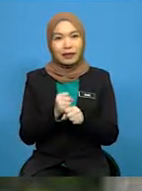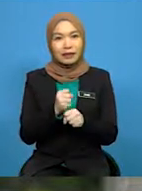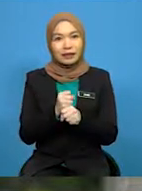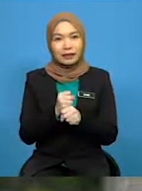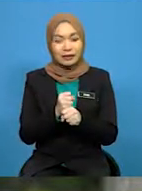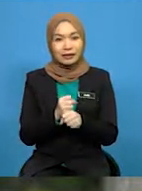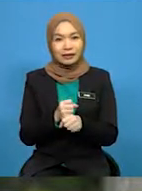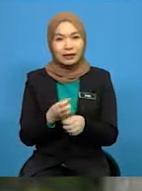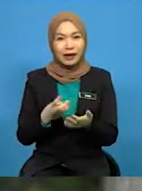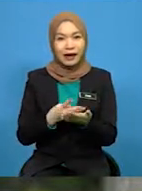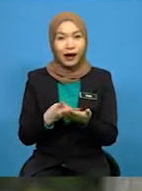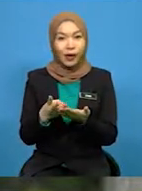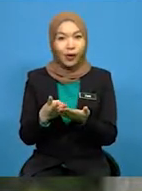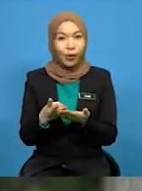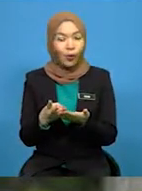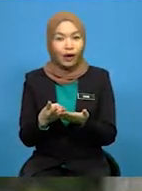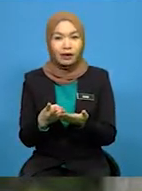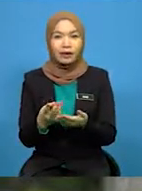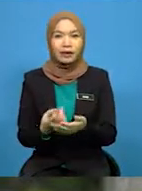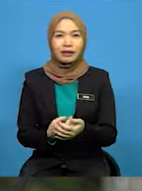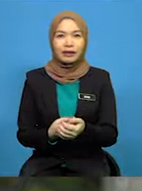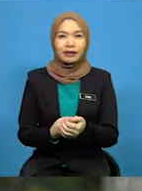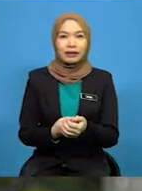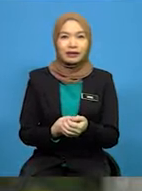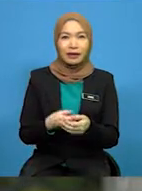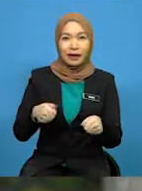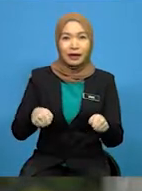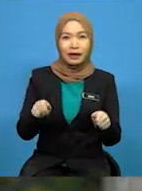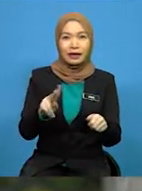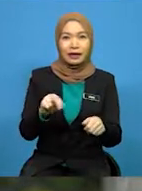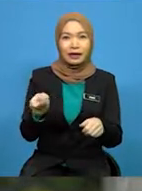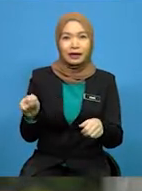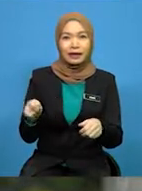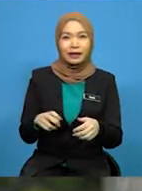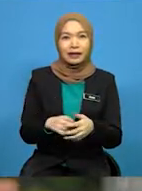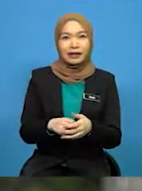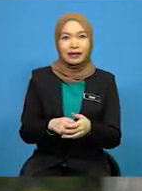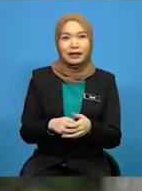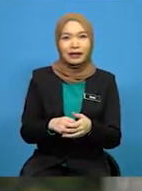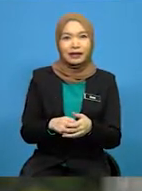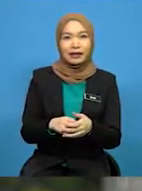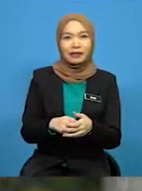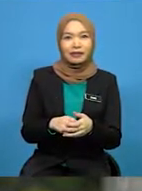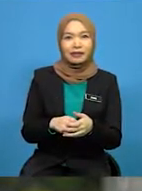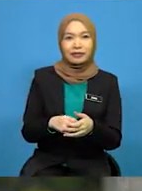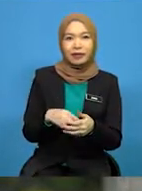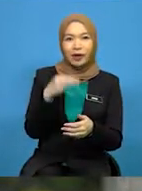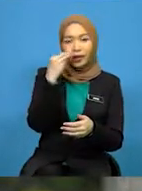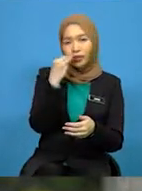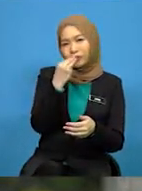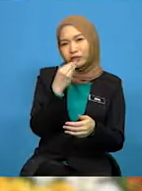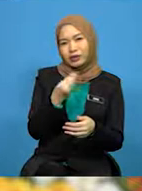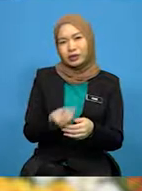wang pula adalah aliran dalam bentuk wang seperti pendapatan faktor pengeluaran, upah, sewa, bunga dan